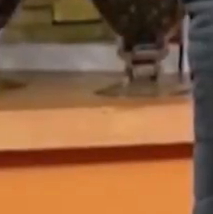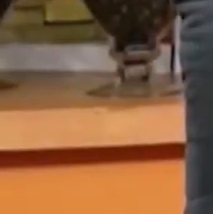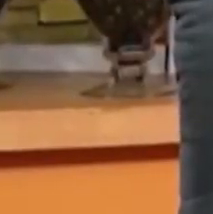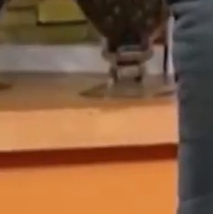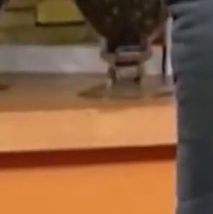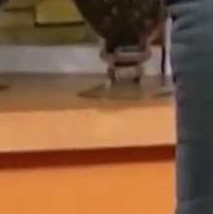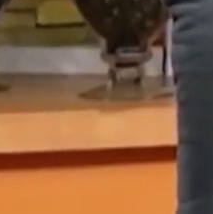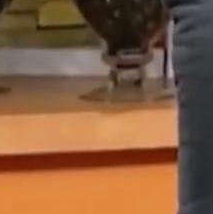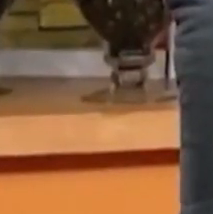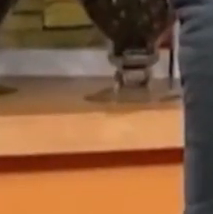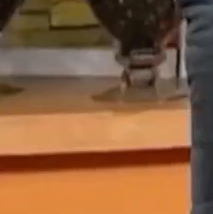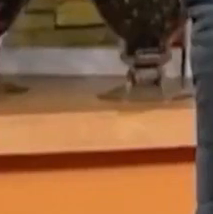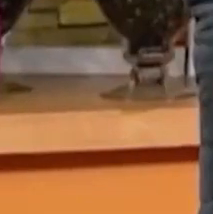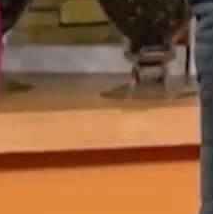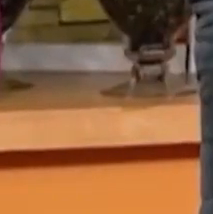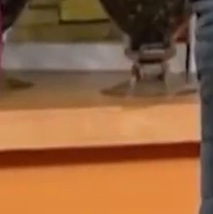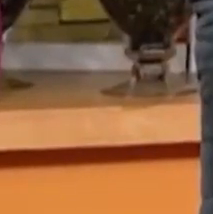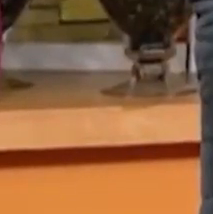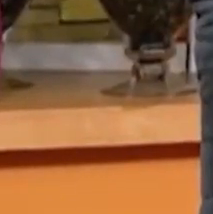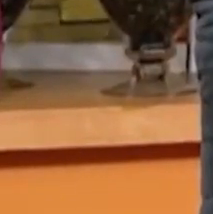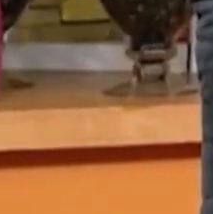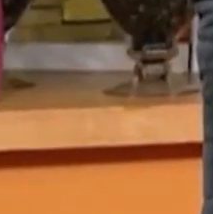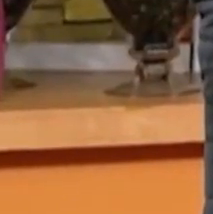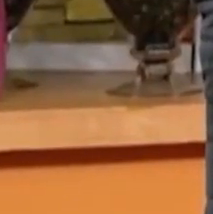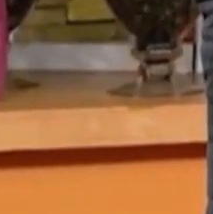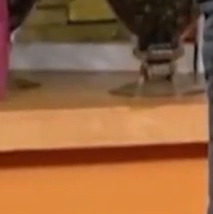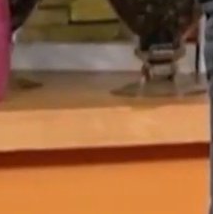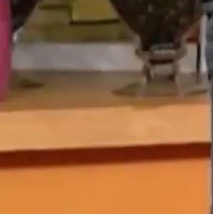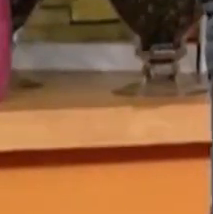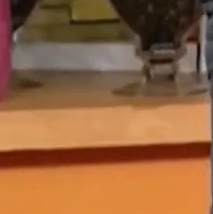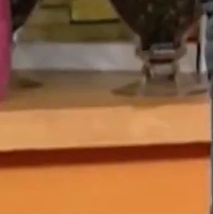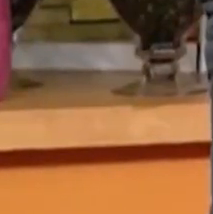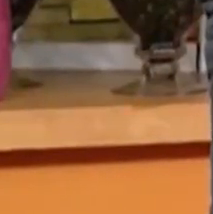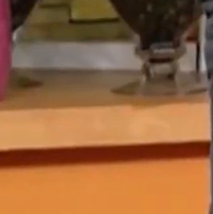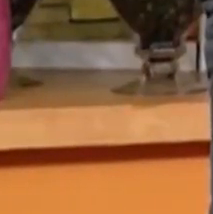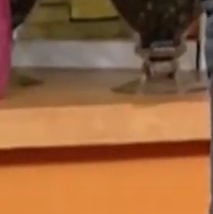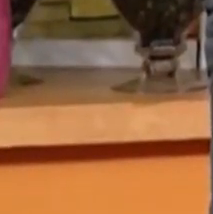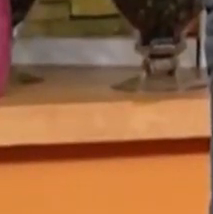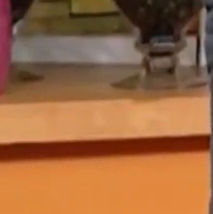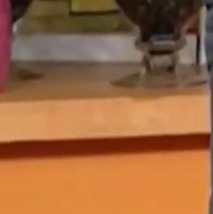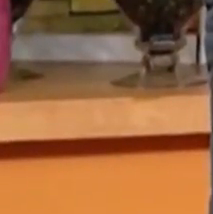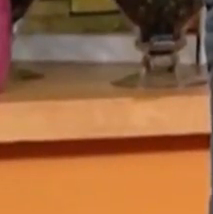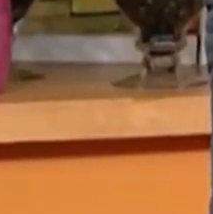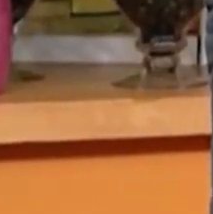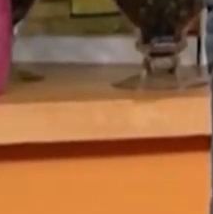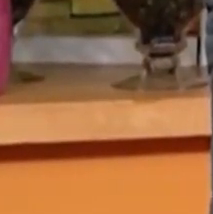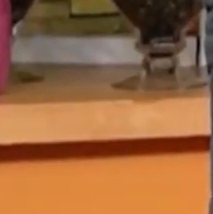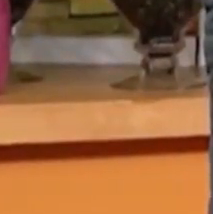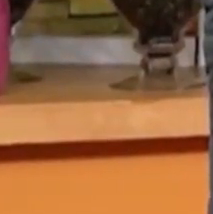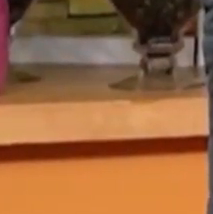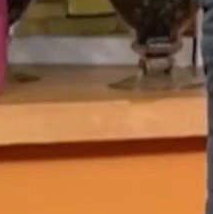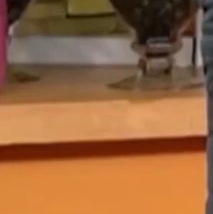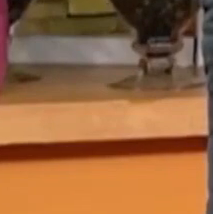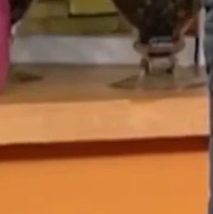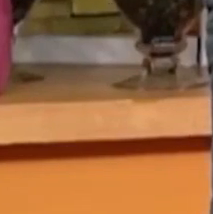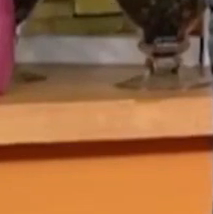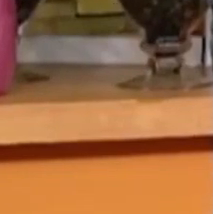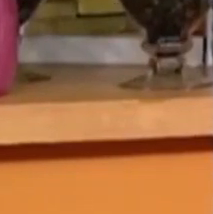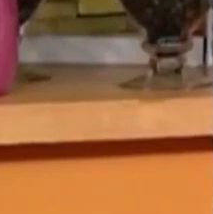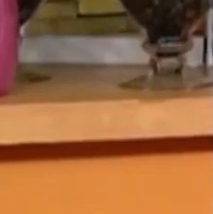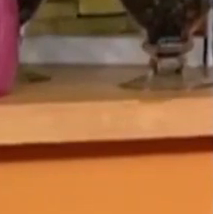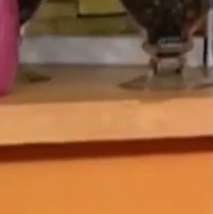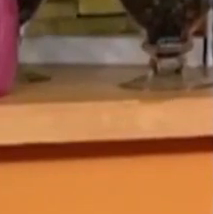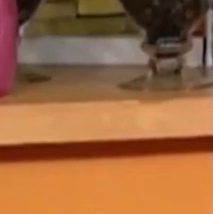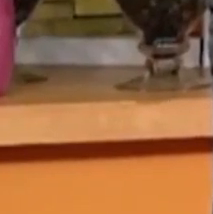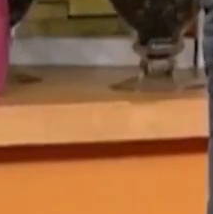Igan, mauna ka sa mga balita. Panoorin ang unang balita sa unang hirit. At iba pang award-winning news ka sa youtube.com/GMA News.